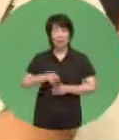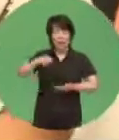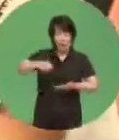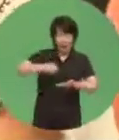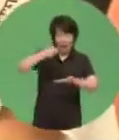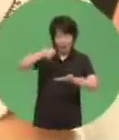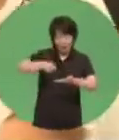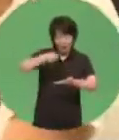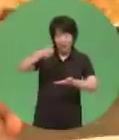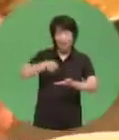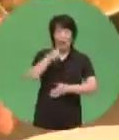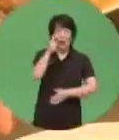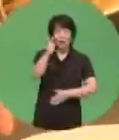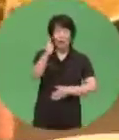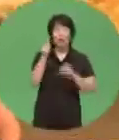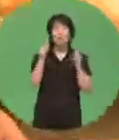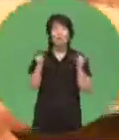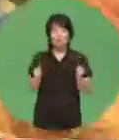子もいましたよ。